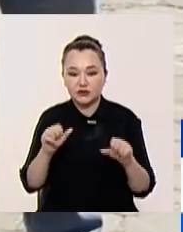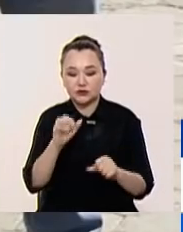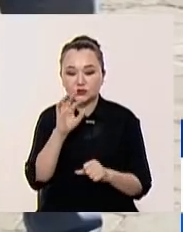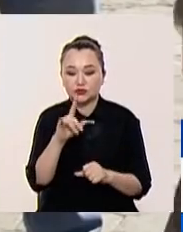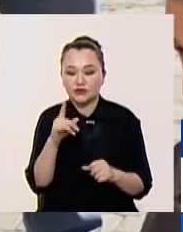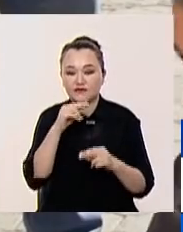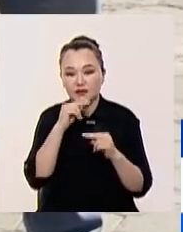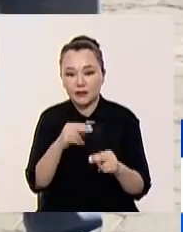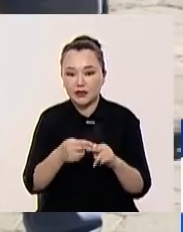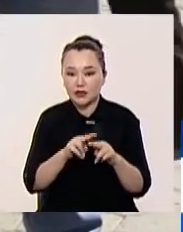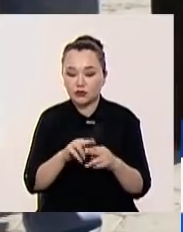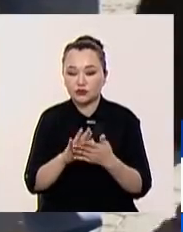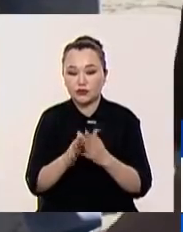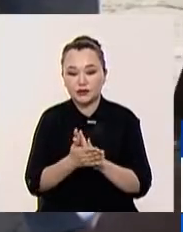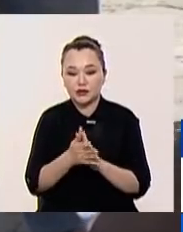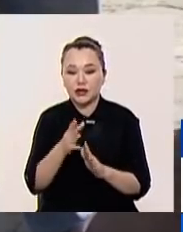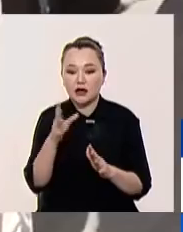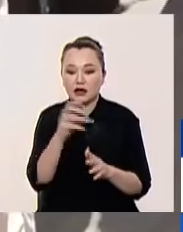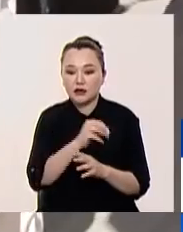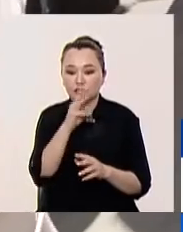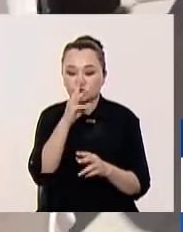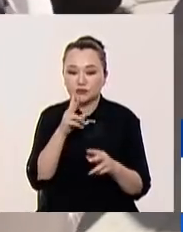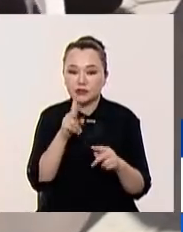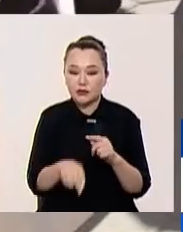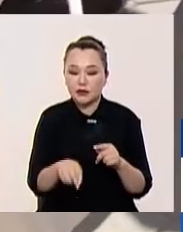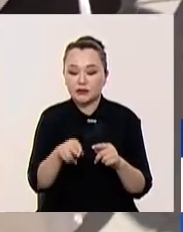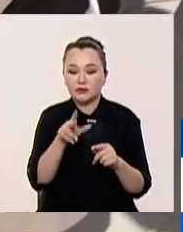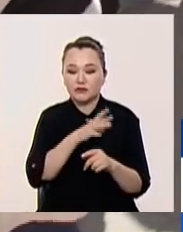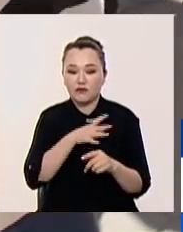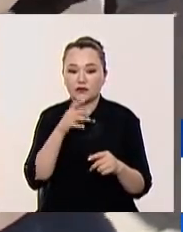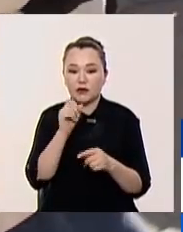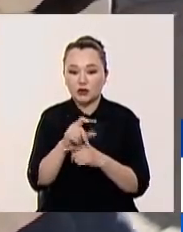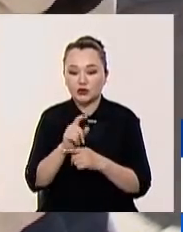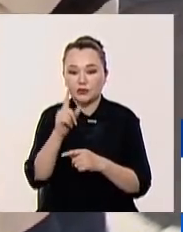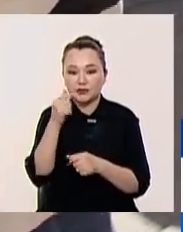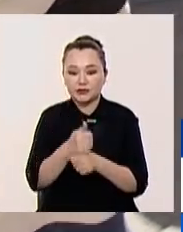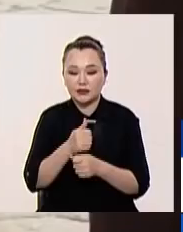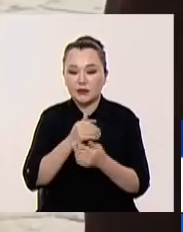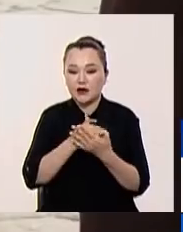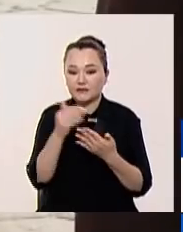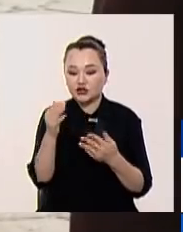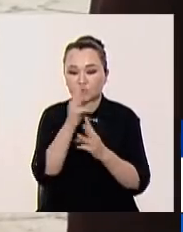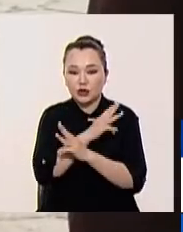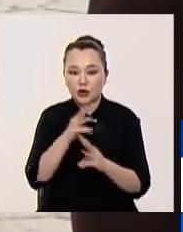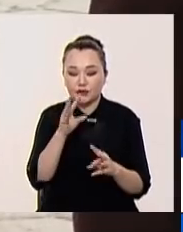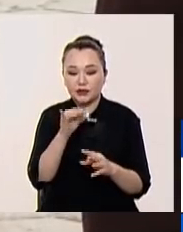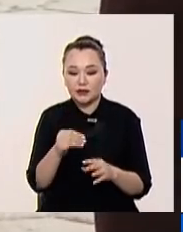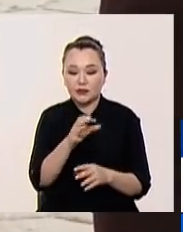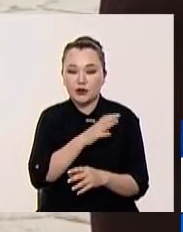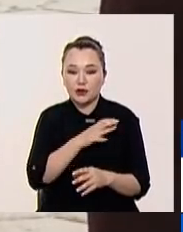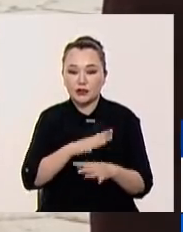обратить внимание на эту ситуацию, ведь урезание зарплаты идет вразрез с поручением президента о повышении доходов и